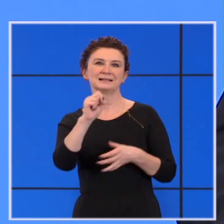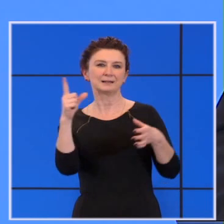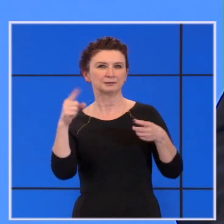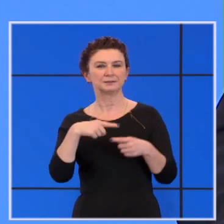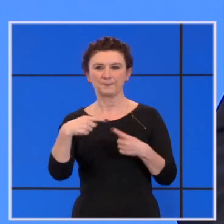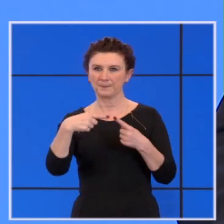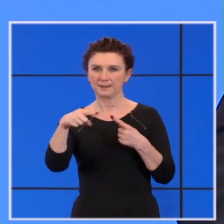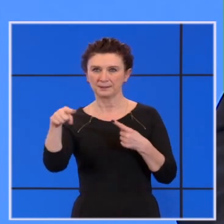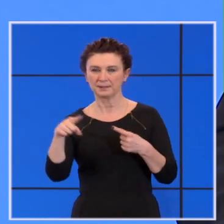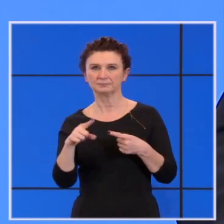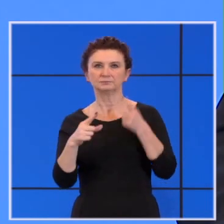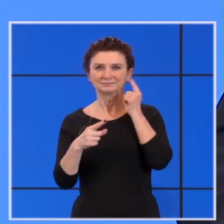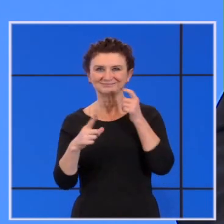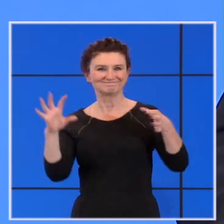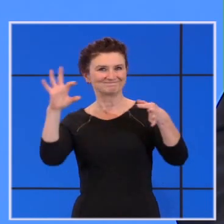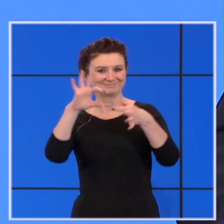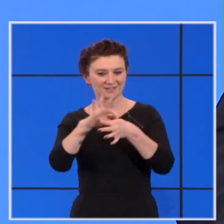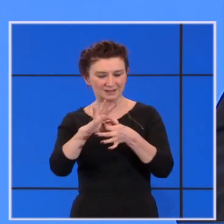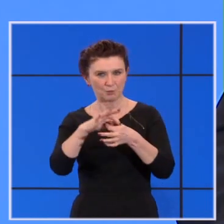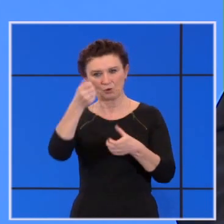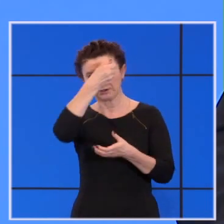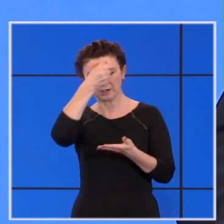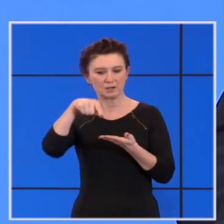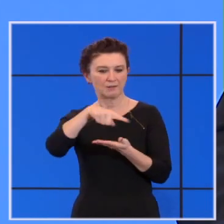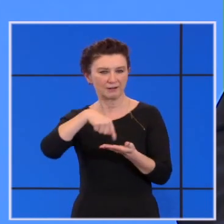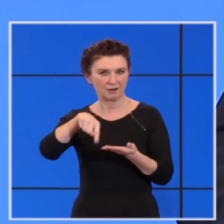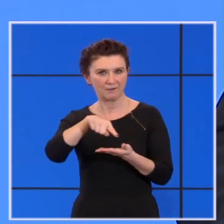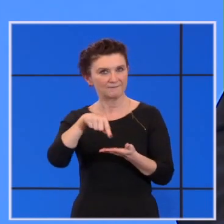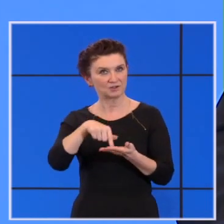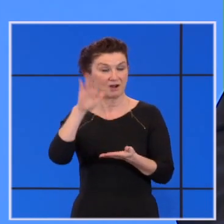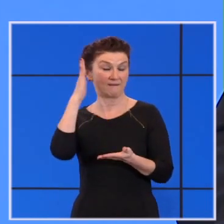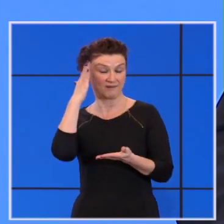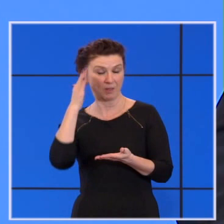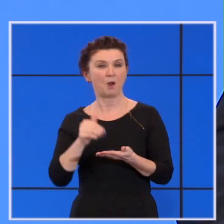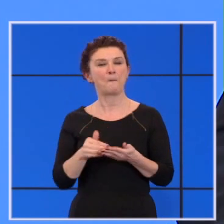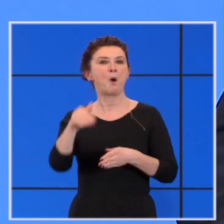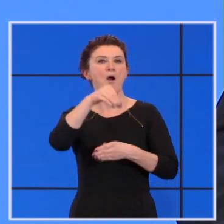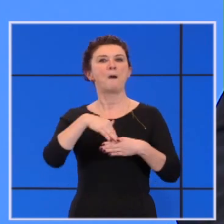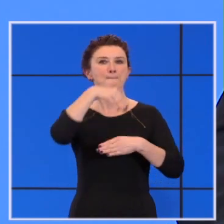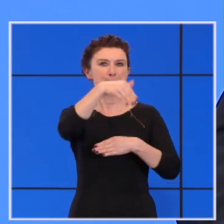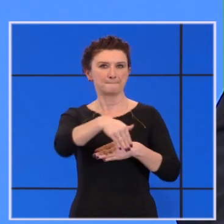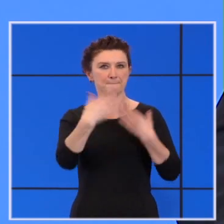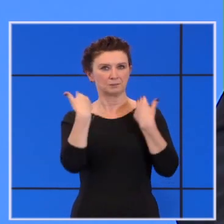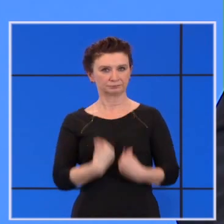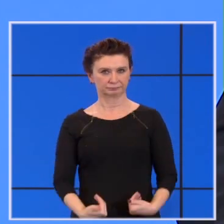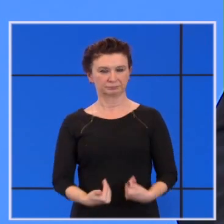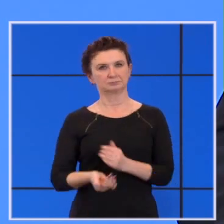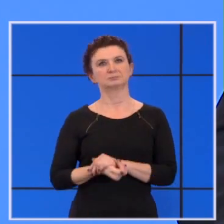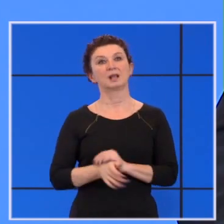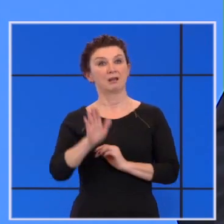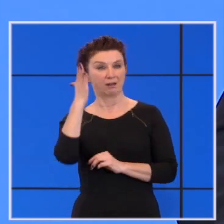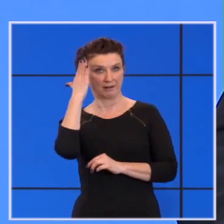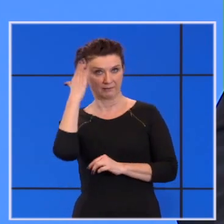zapłodnienie pozaustrojowe. Dlatego też informuję pana, że jest wiele powodów niepłodności i te